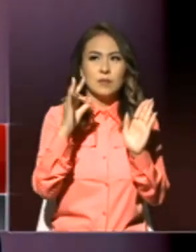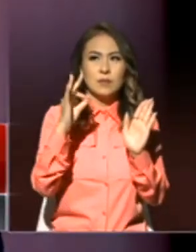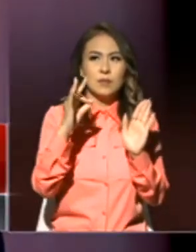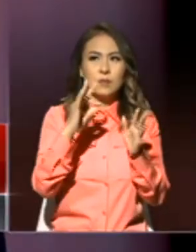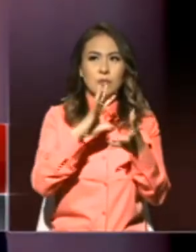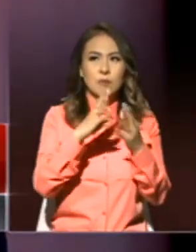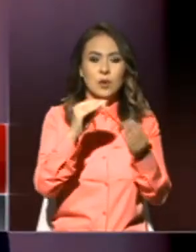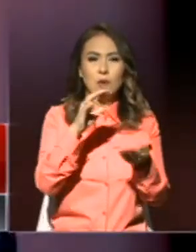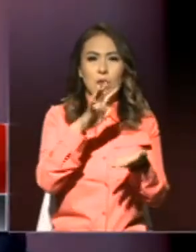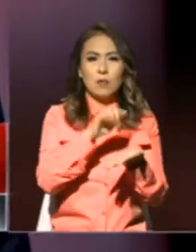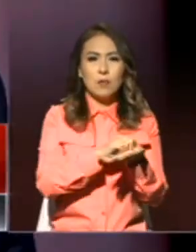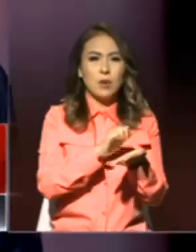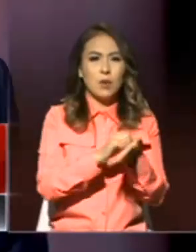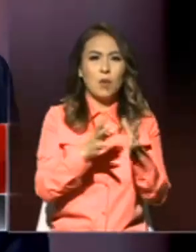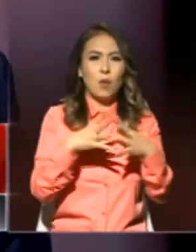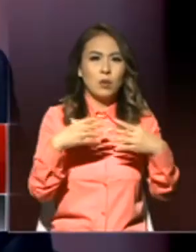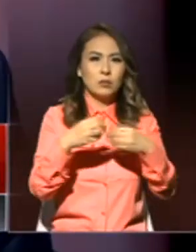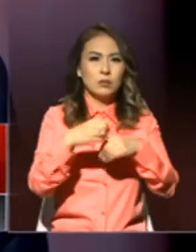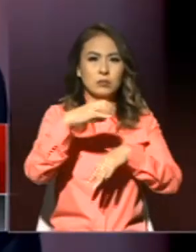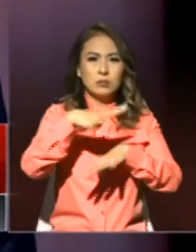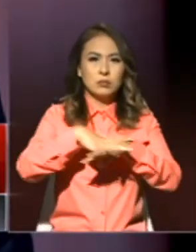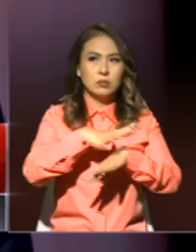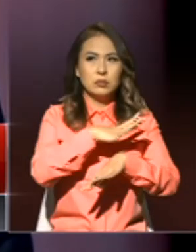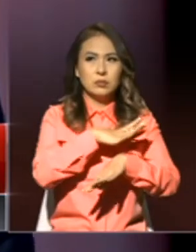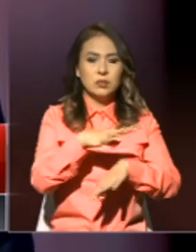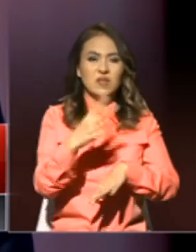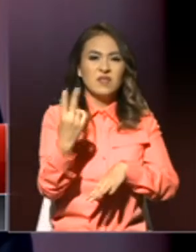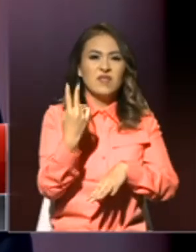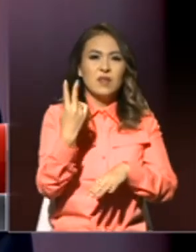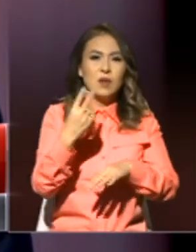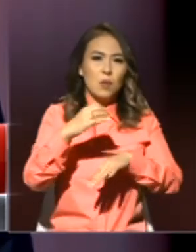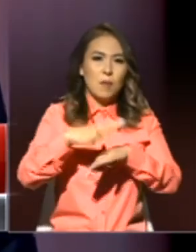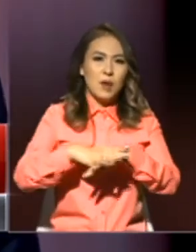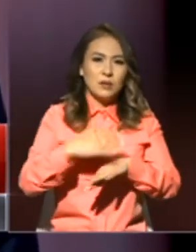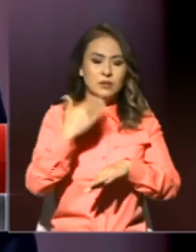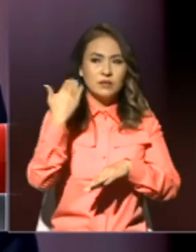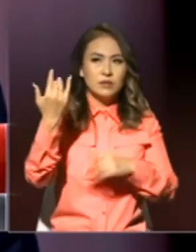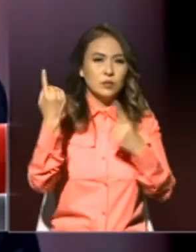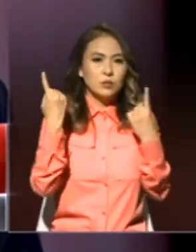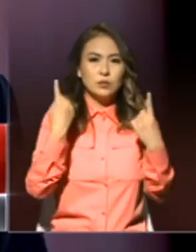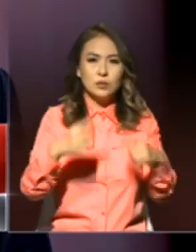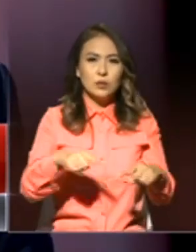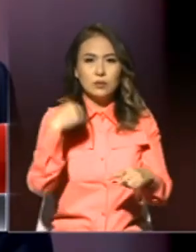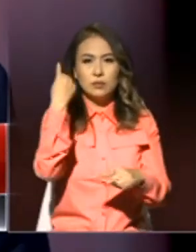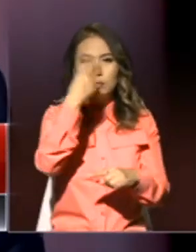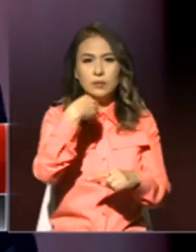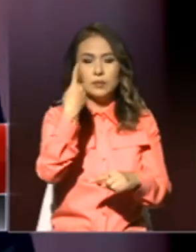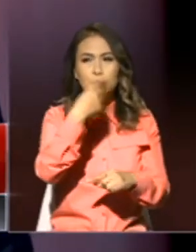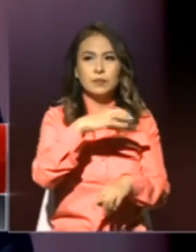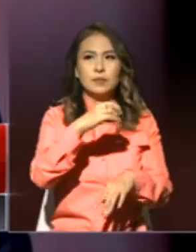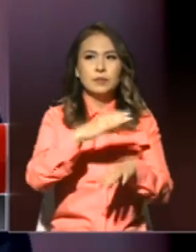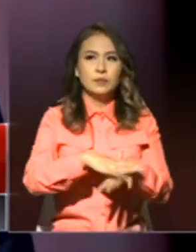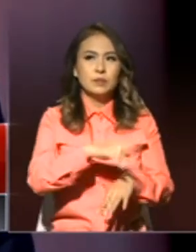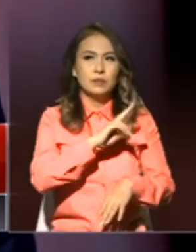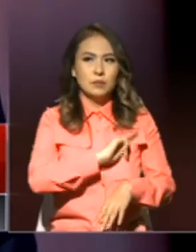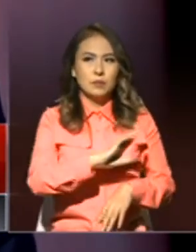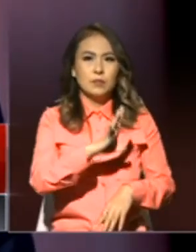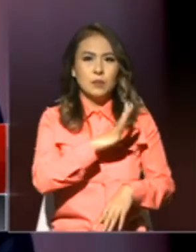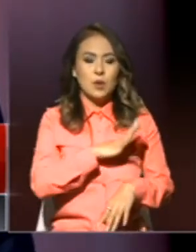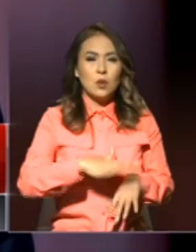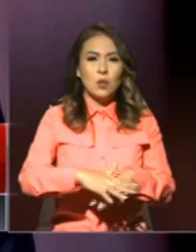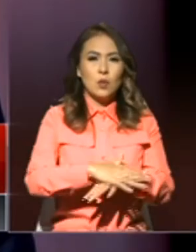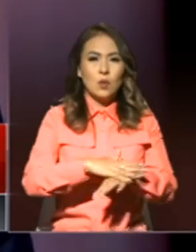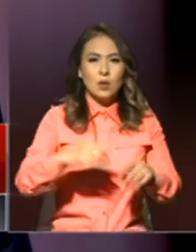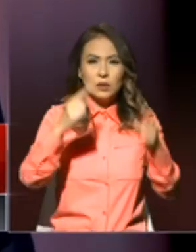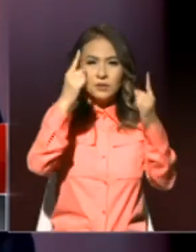банк онымен айналысқан жоқ. Онымен екінші деңгейлі жалпы айтып отырмын, ортақ сұрақ. Отбасы коммерциялық банкілер жұмыс істеді, бірақ нарыққа